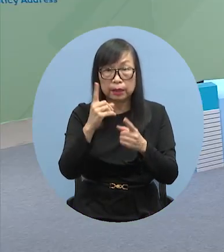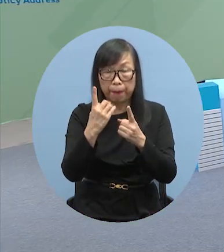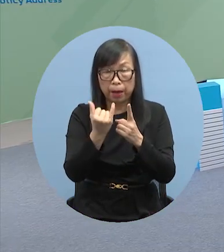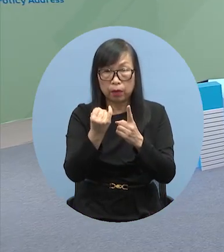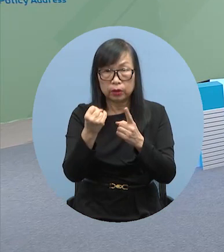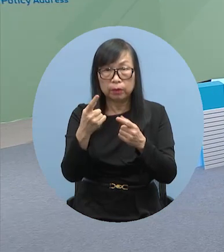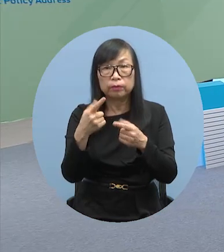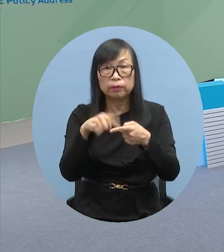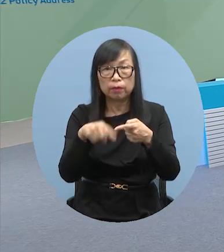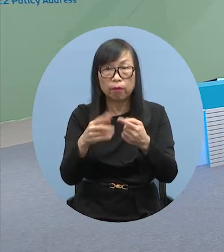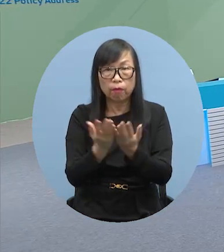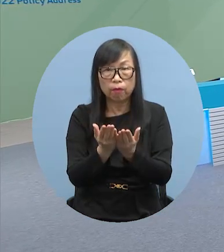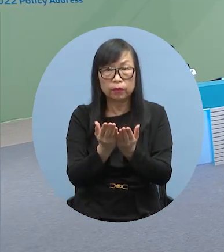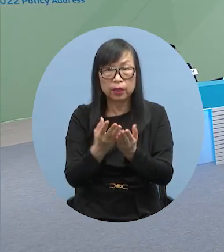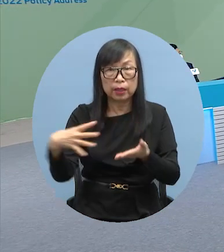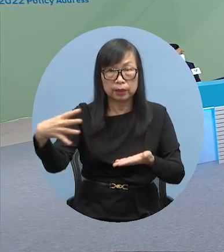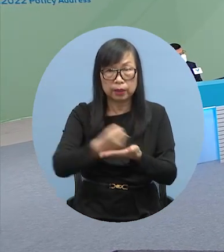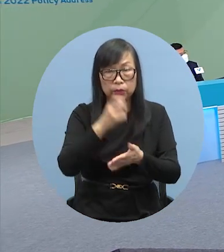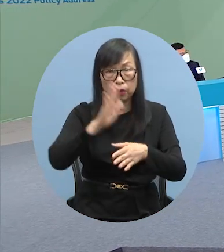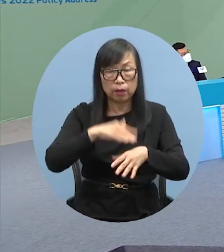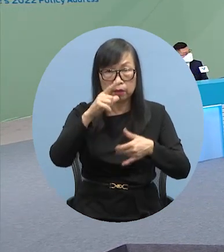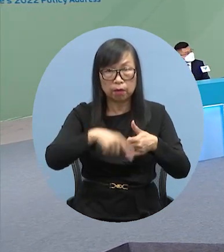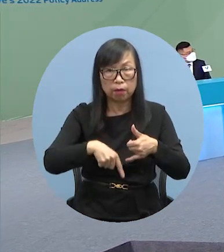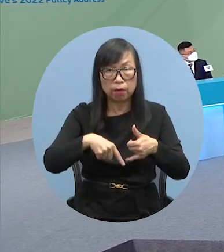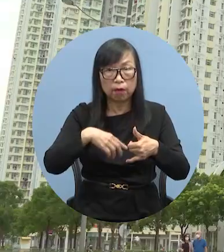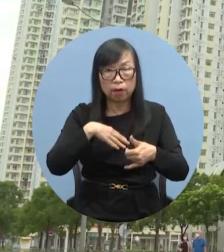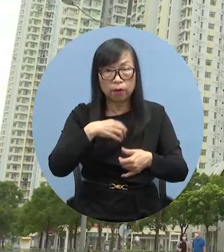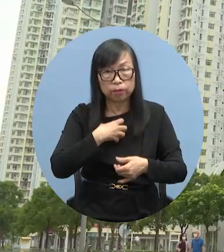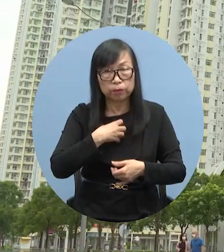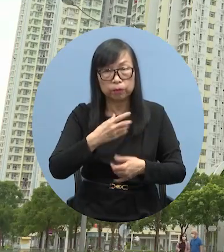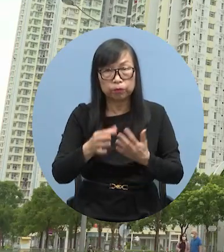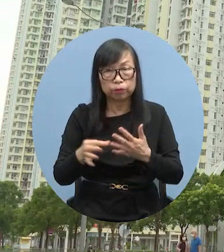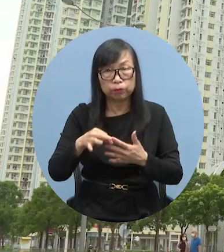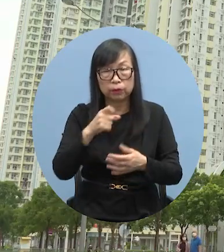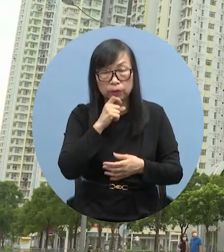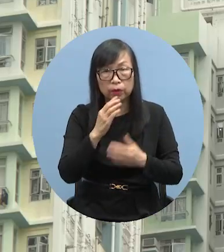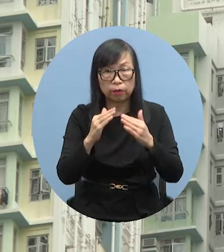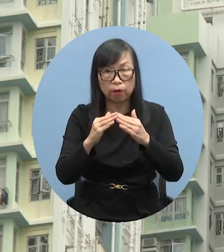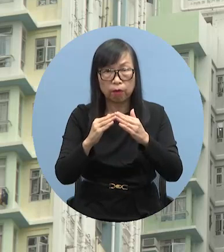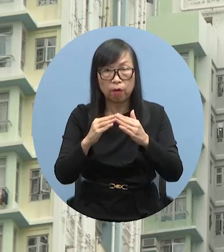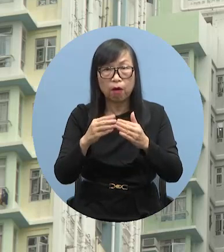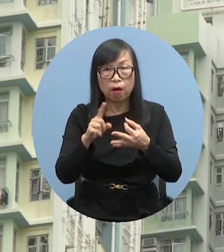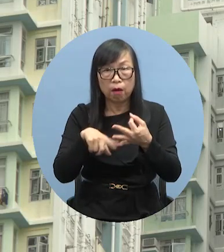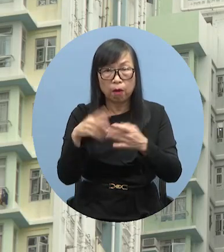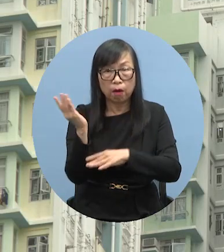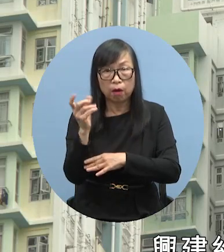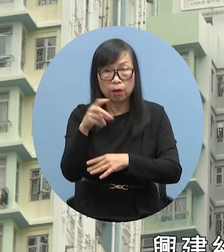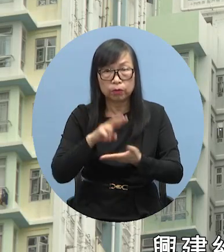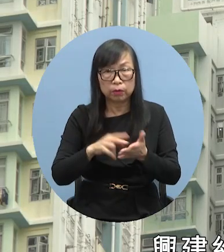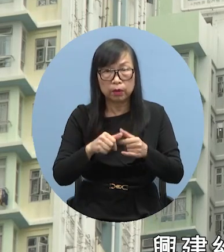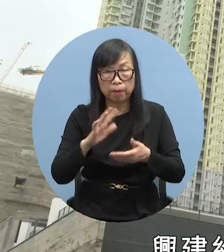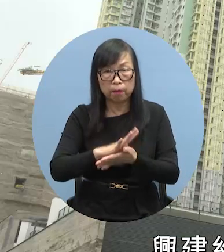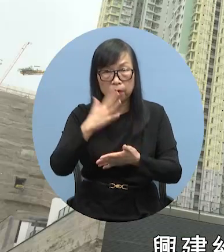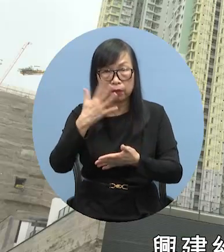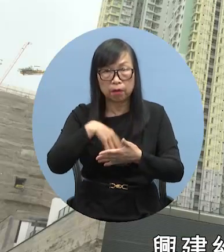學。咁所以咧，爭取呢啲人才咧，我覺得我哋已經好進取。 房屋方面，李家超話有信心喺5年內興